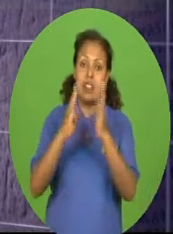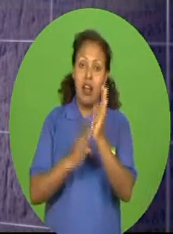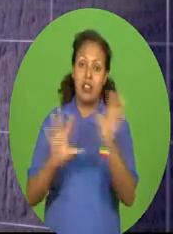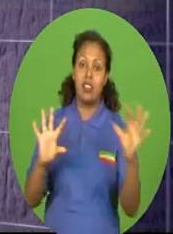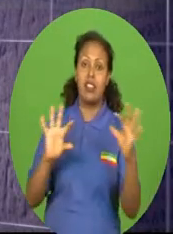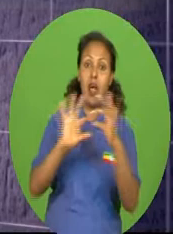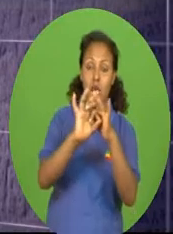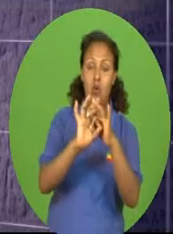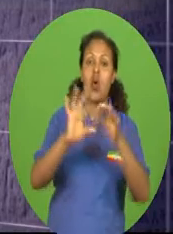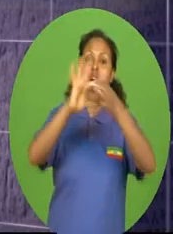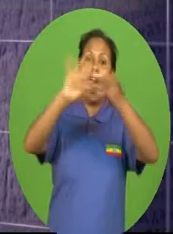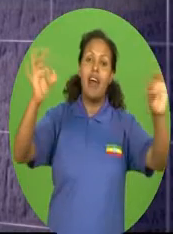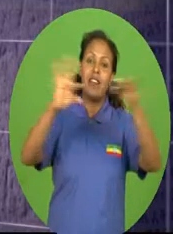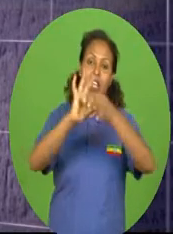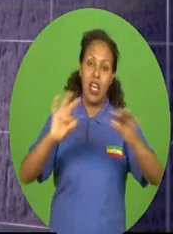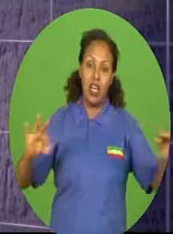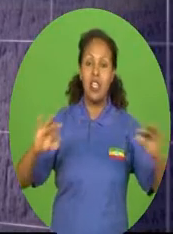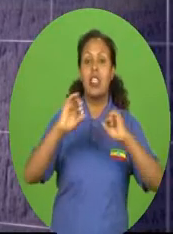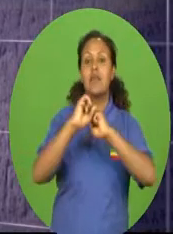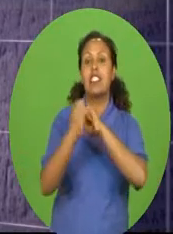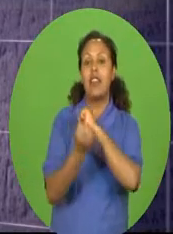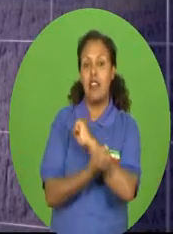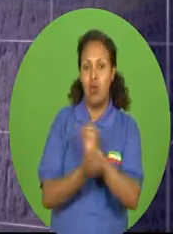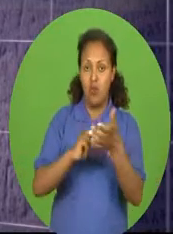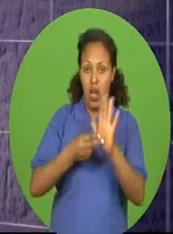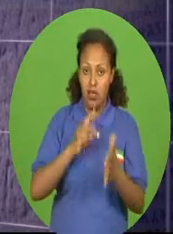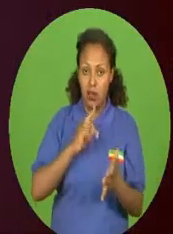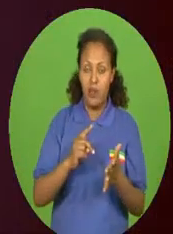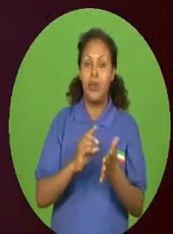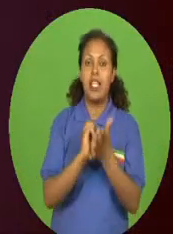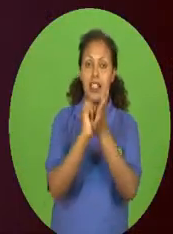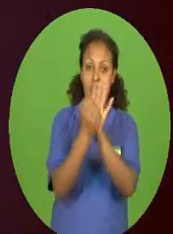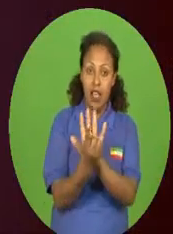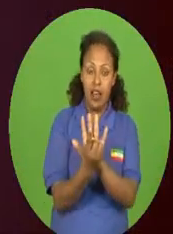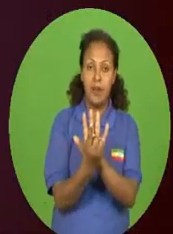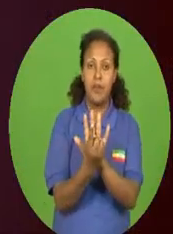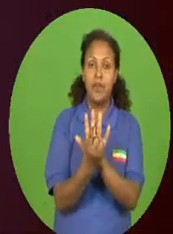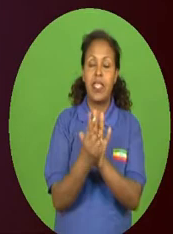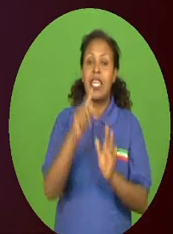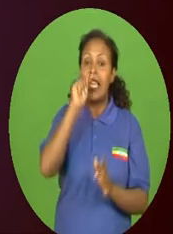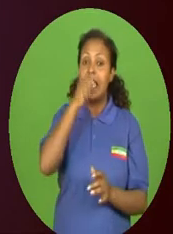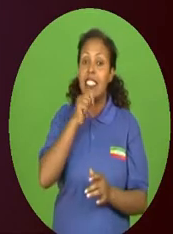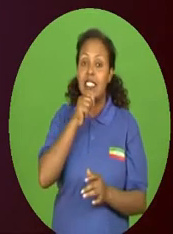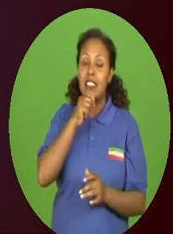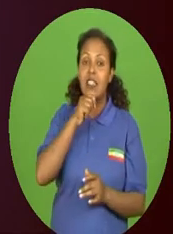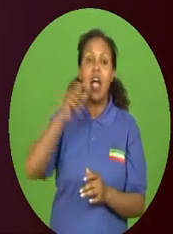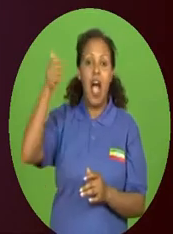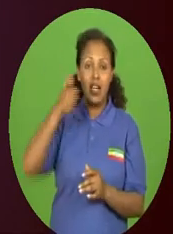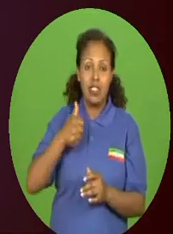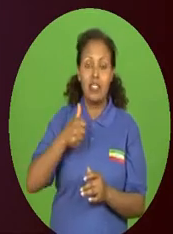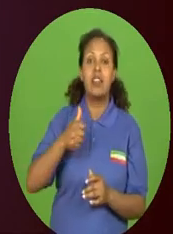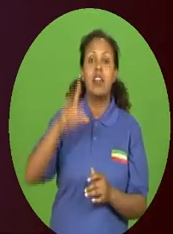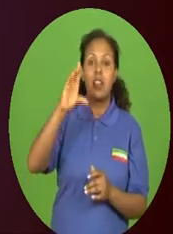በስርዓት ሲጣመሩ አረፍተ ነገርን ይመሰርታሉ ማለት ነው። ለምሳሌ የትዕግስት